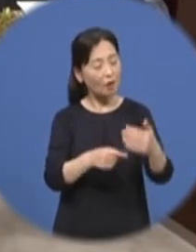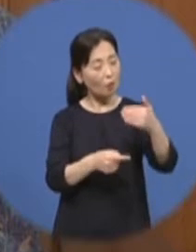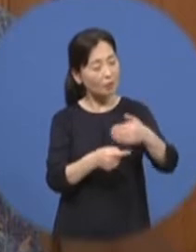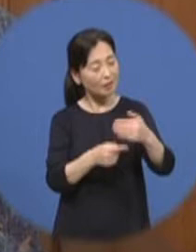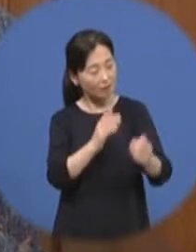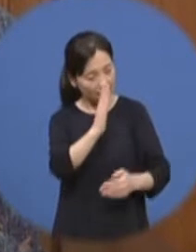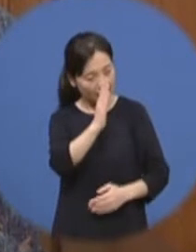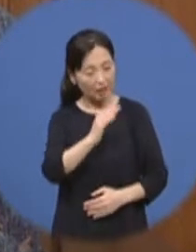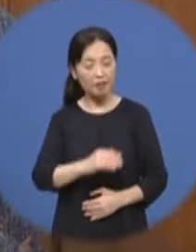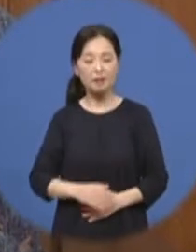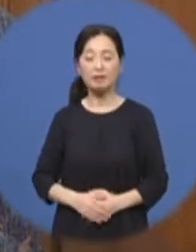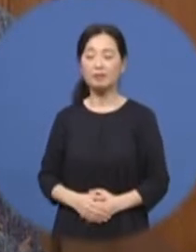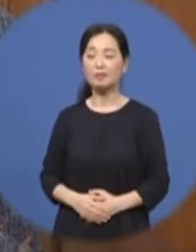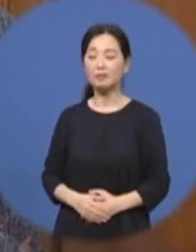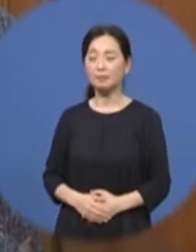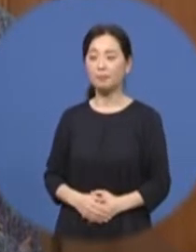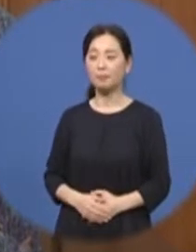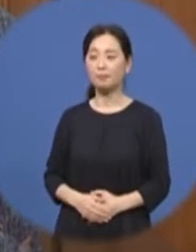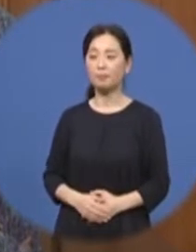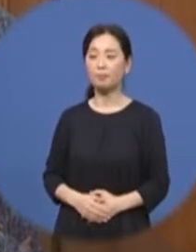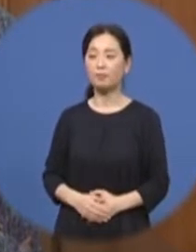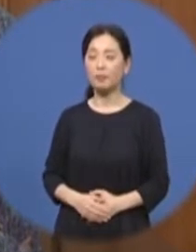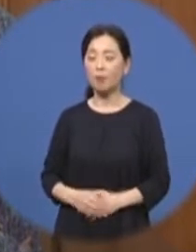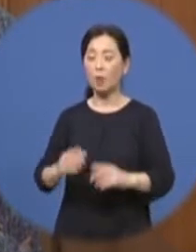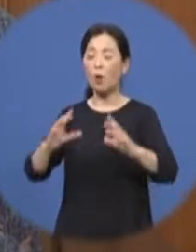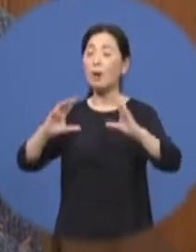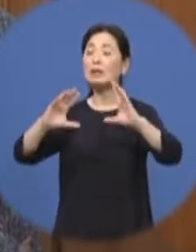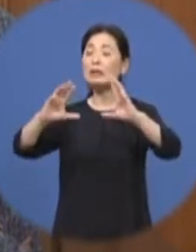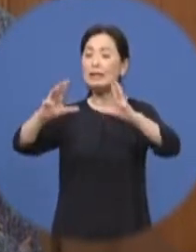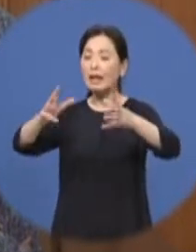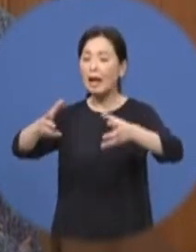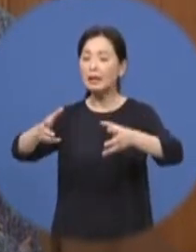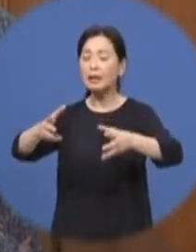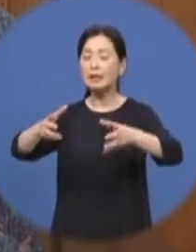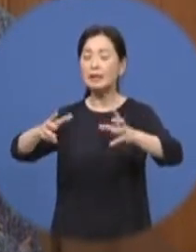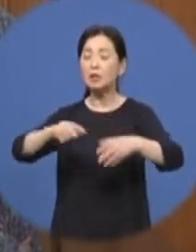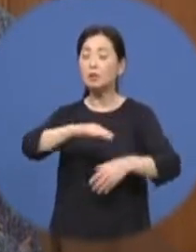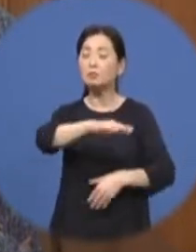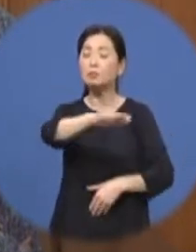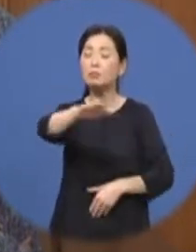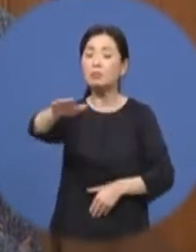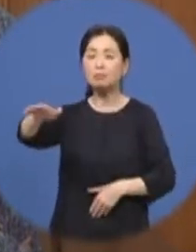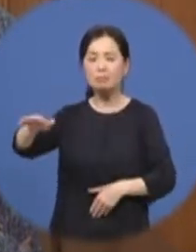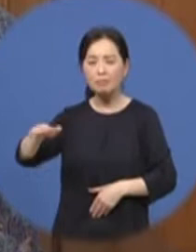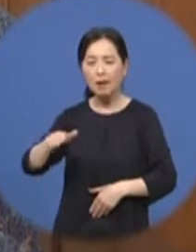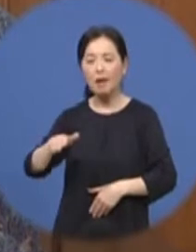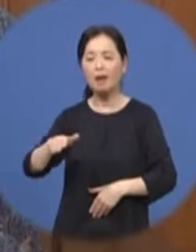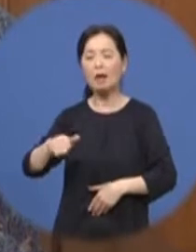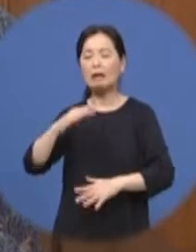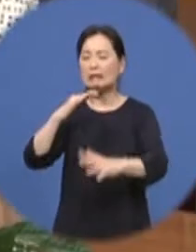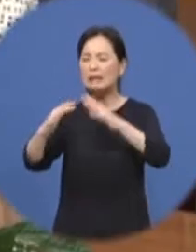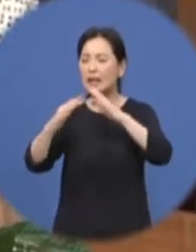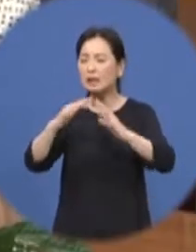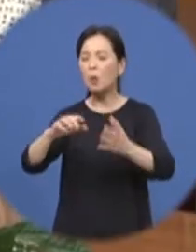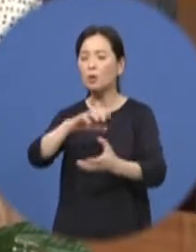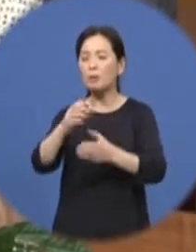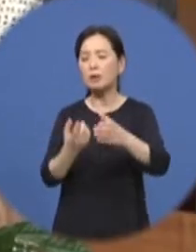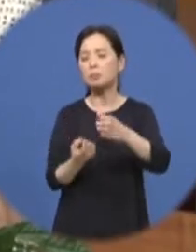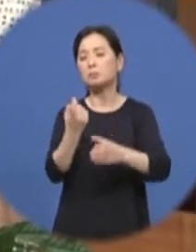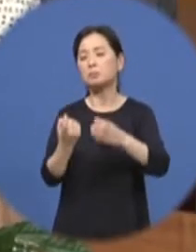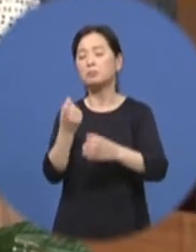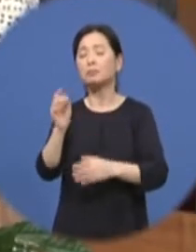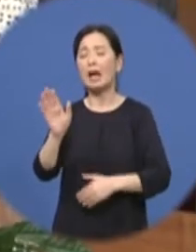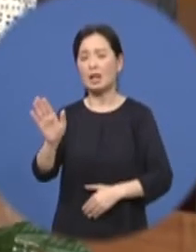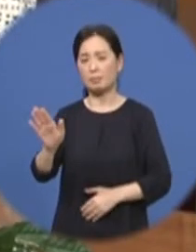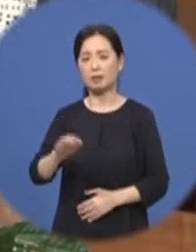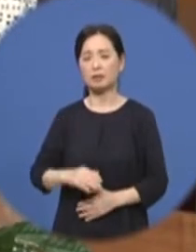か。 まずその今この世界中でいろんな戦争や紛争やが起こってるんですけれども、どういうふうにし